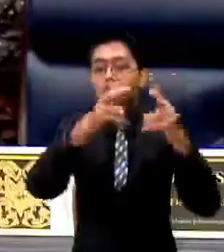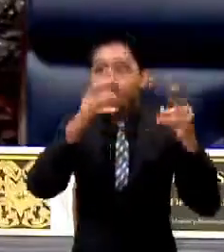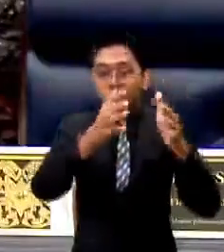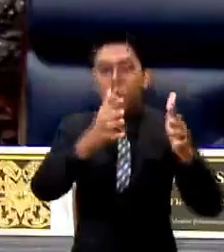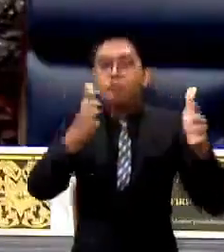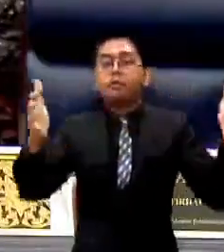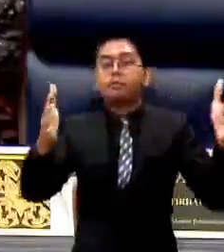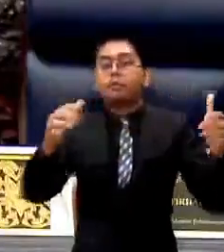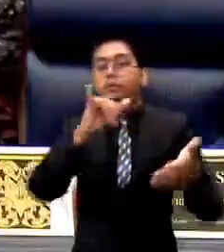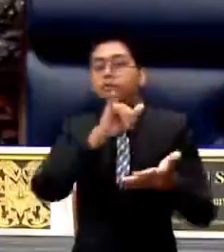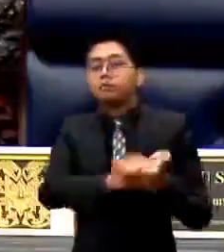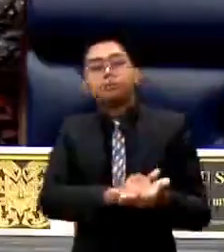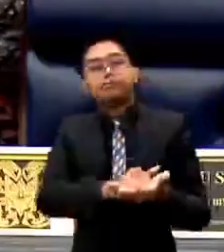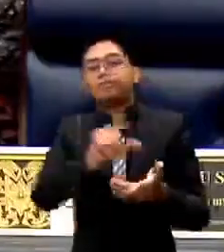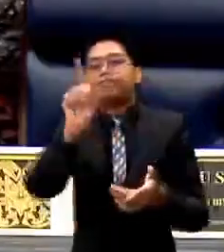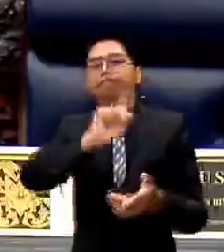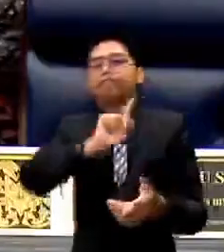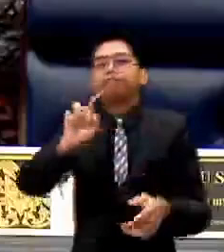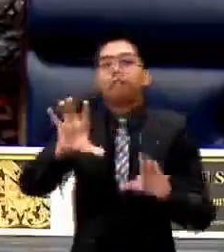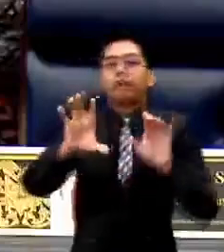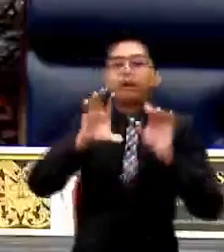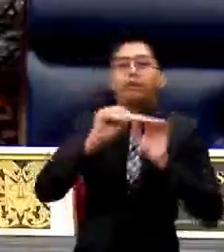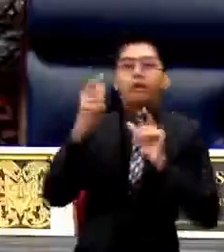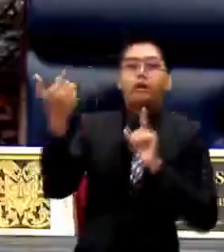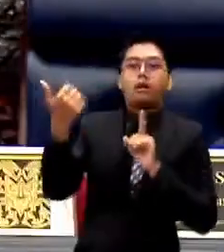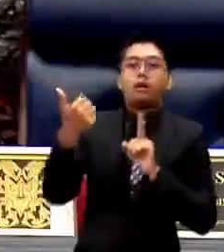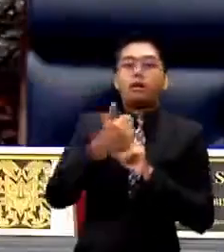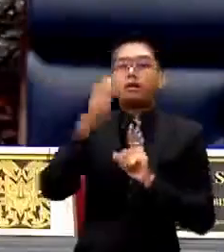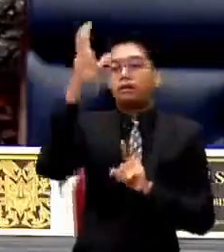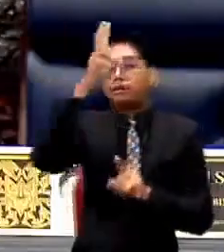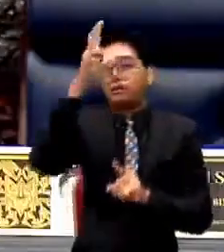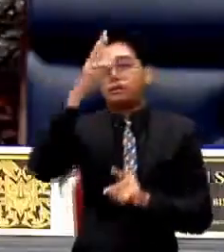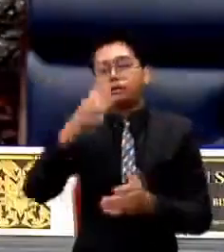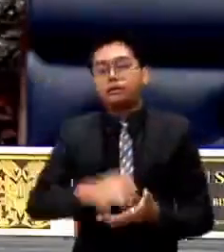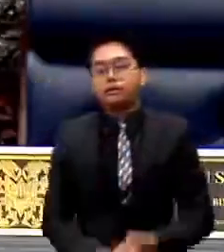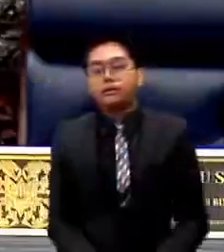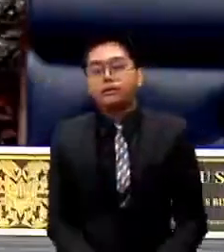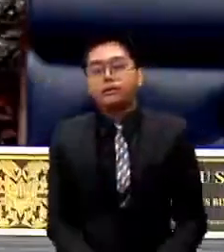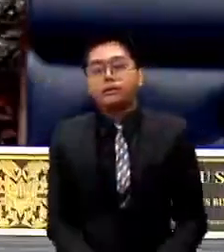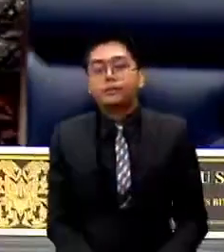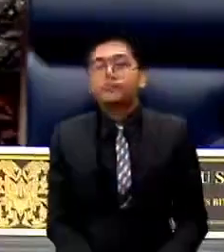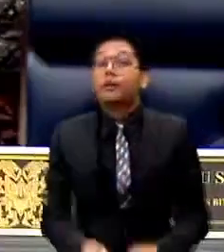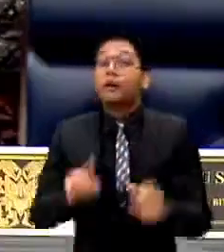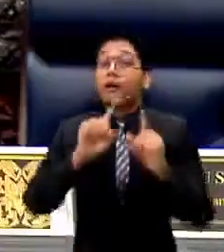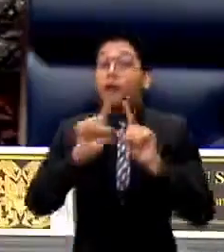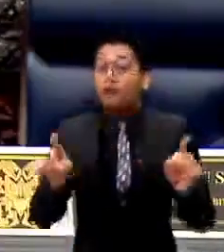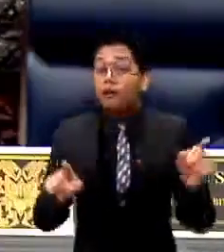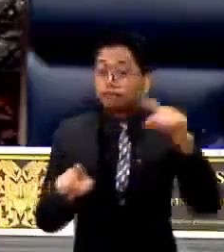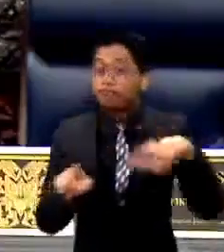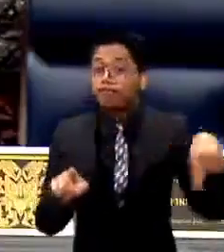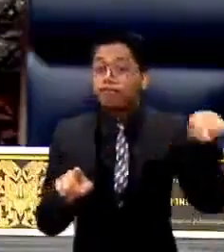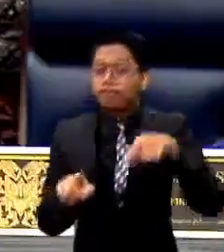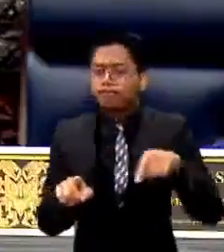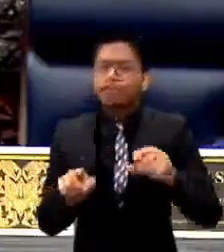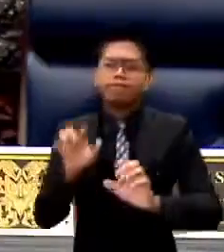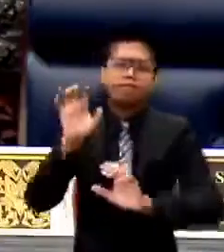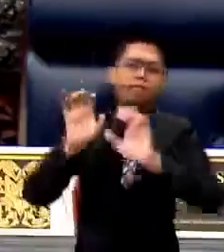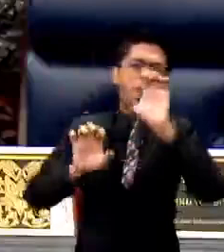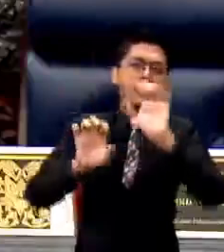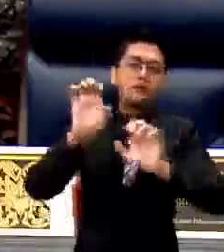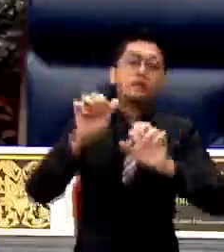multinasional mereka tak ambil arahan daripada sesebuah keraja tetapi mereka akan buat penilaian